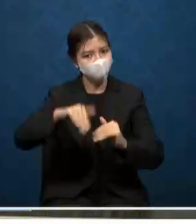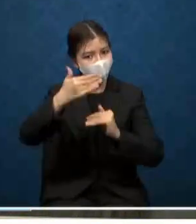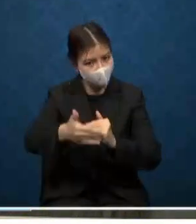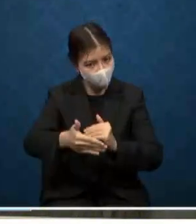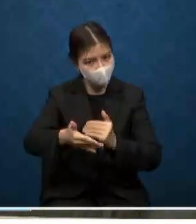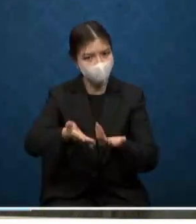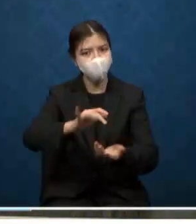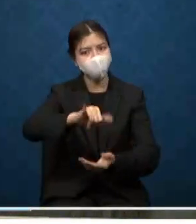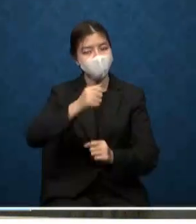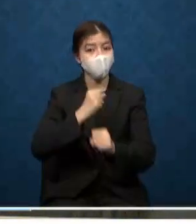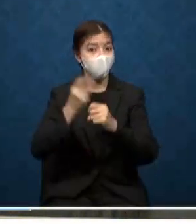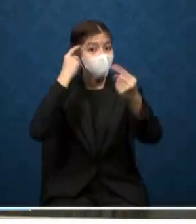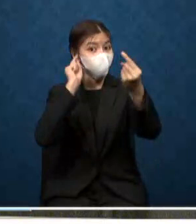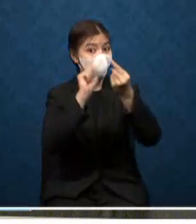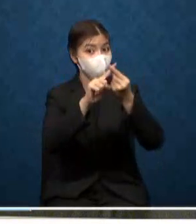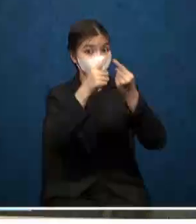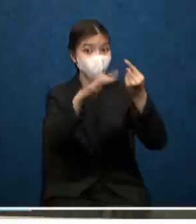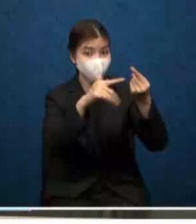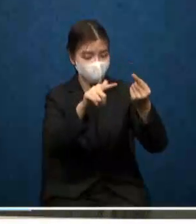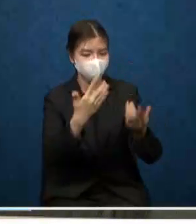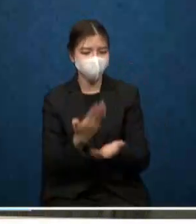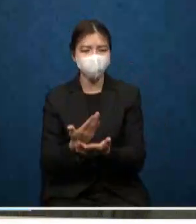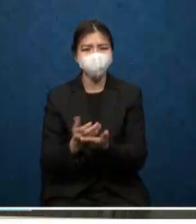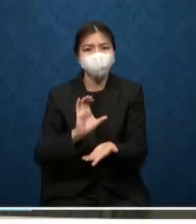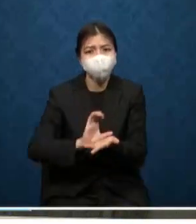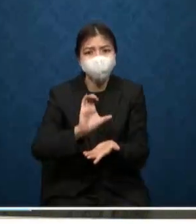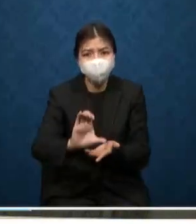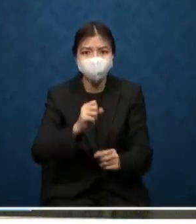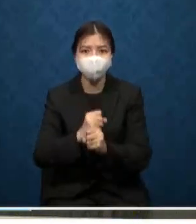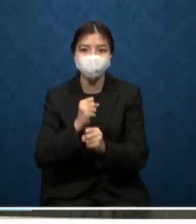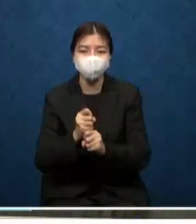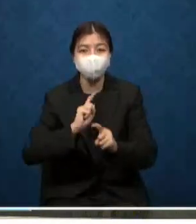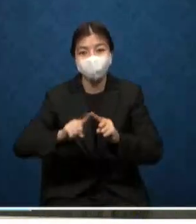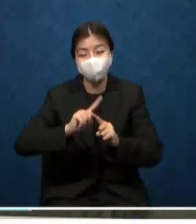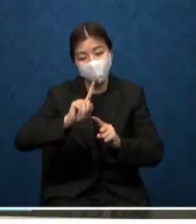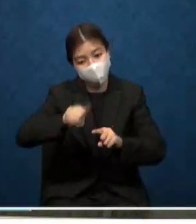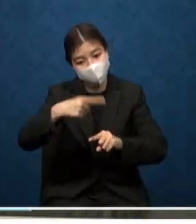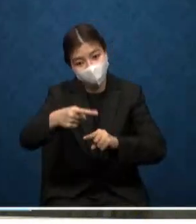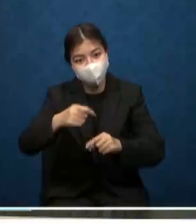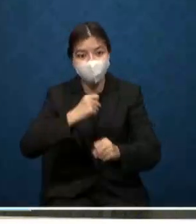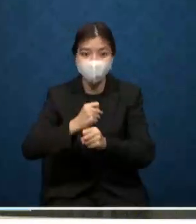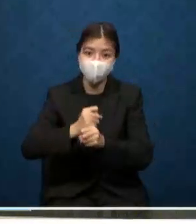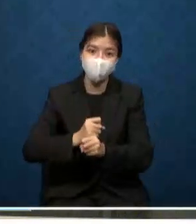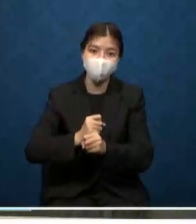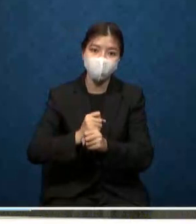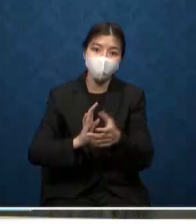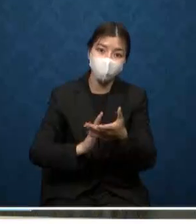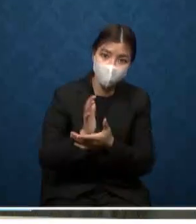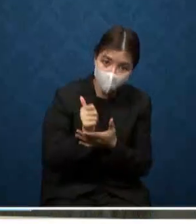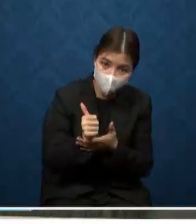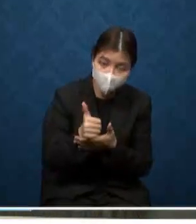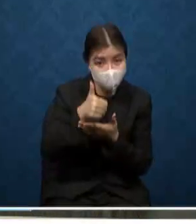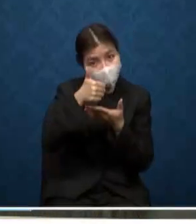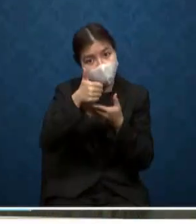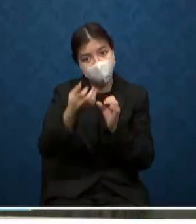แล้วการจัดทำงบประมาณอธิบายได้หรือไม่ว่าจะส่งผลผลิตผลลัพธ์และผ